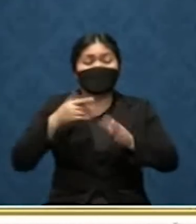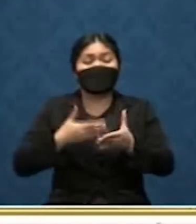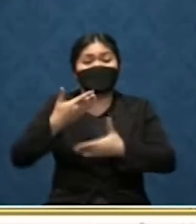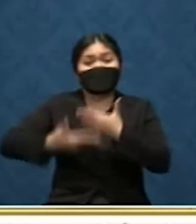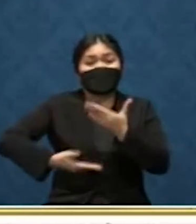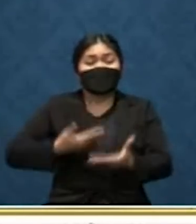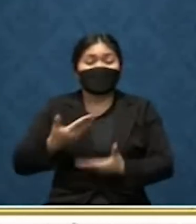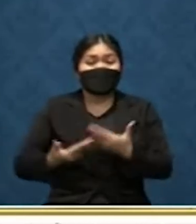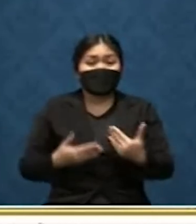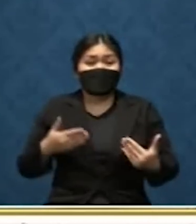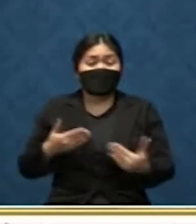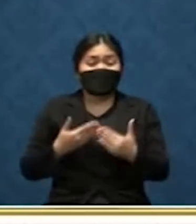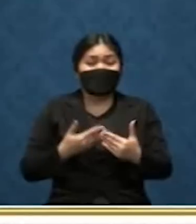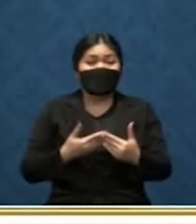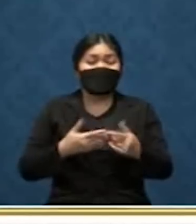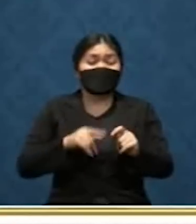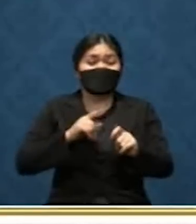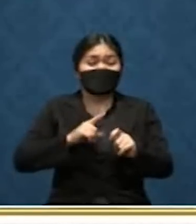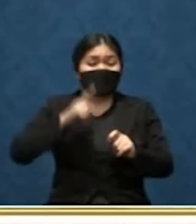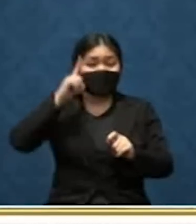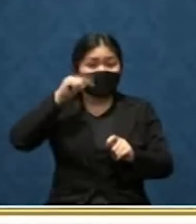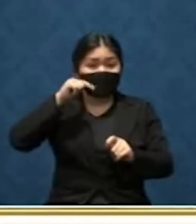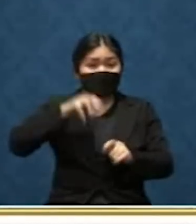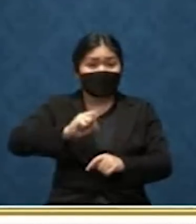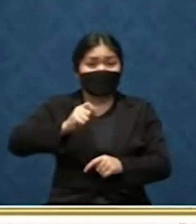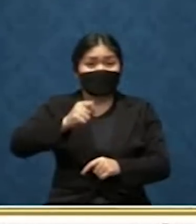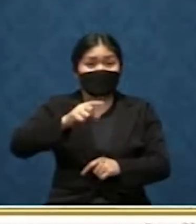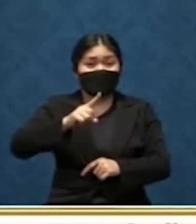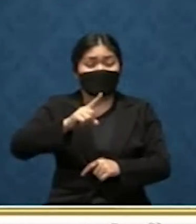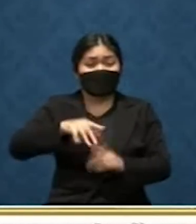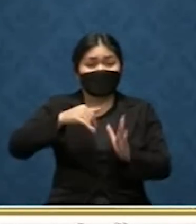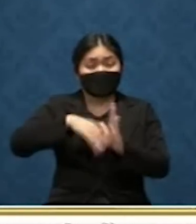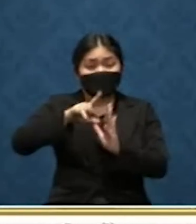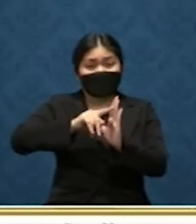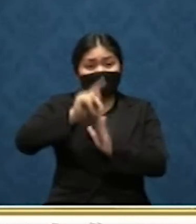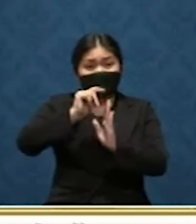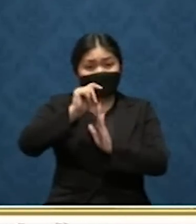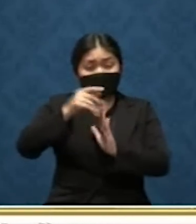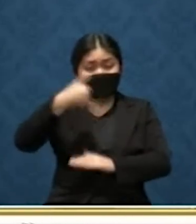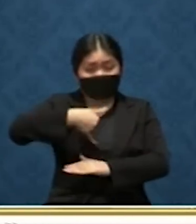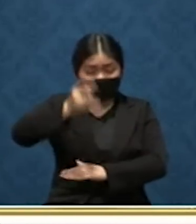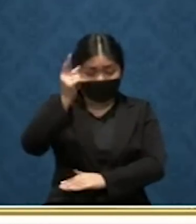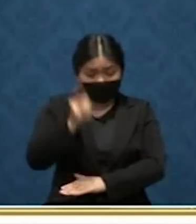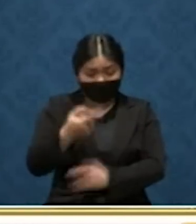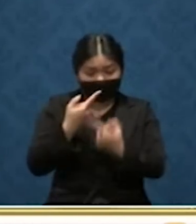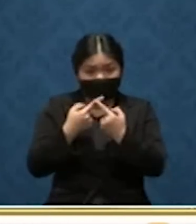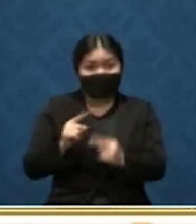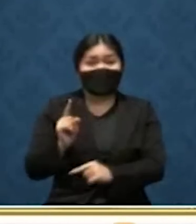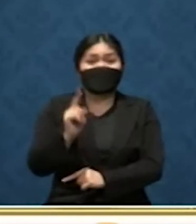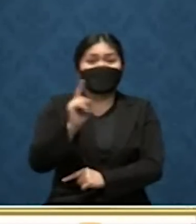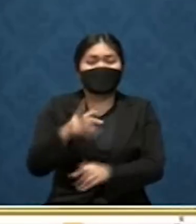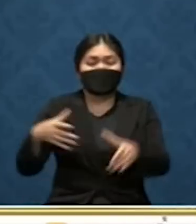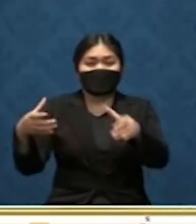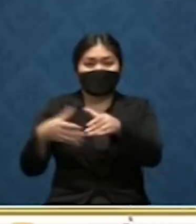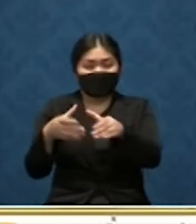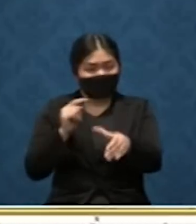เคริซี่ที่อำเภอแ่สอดจัหวดตากแต่พอไปจริงๆ กับถูกอดีต กับถูกก